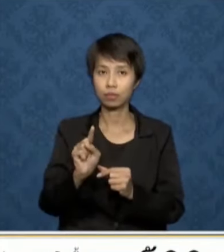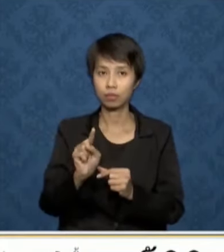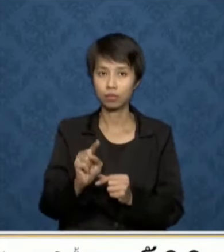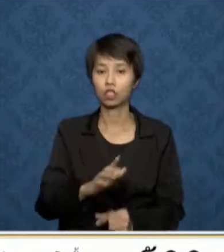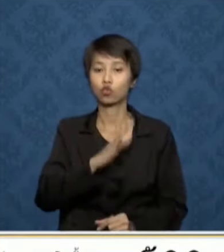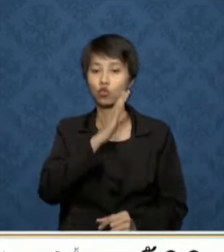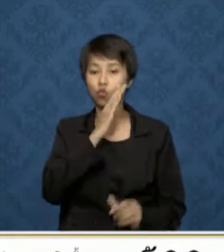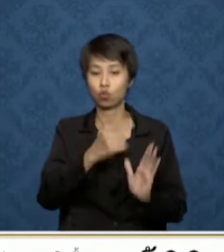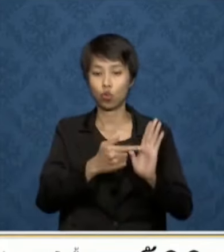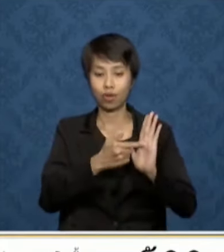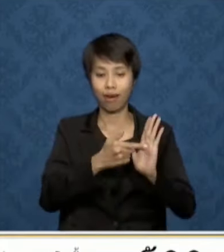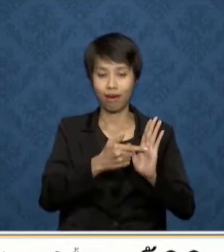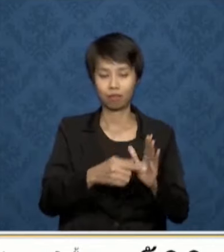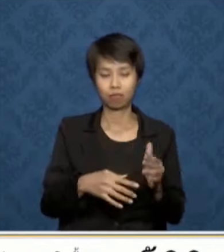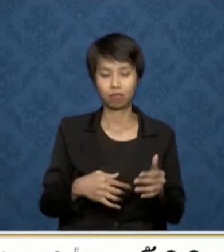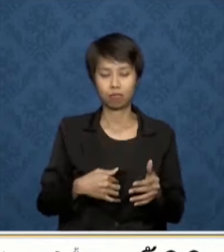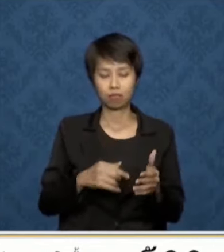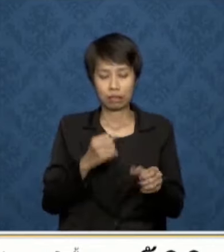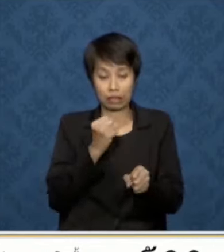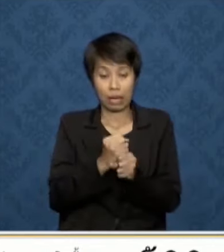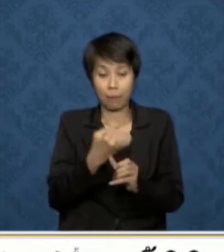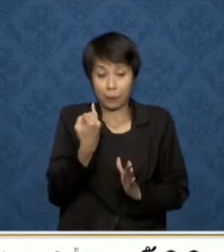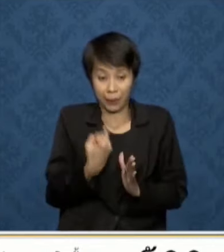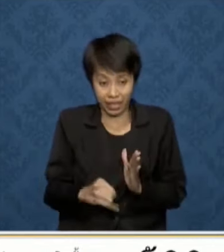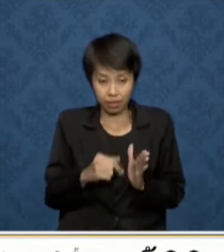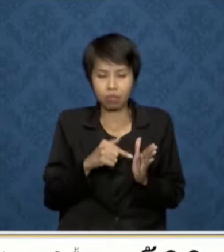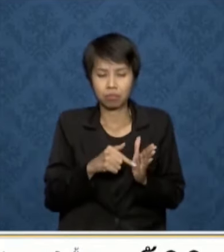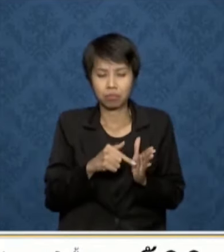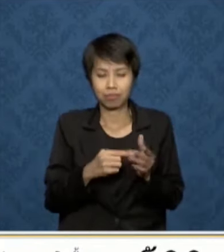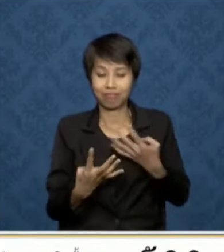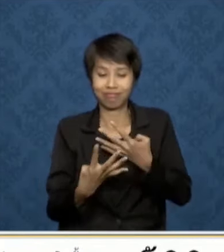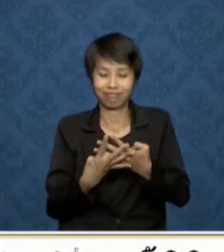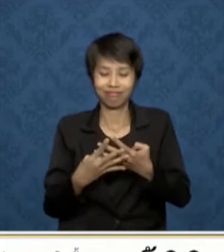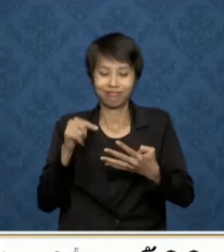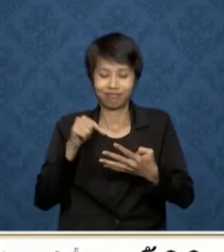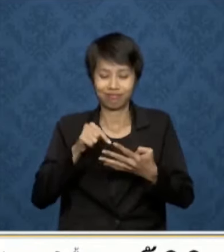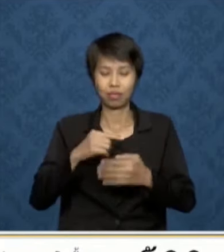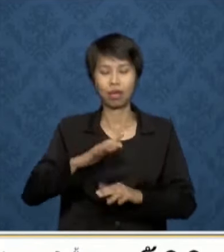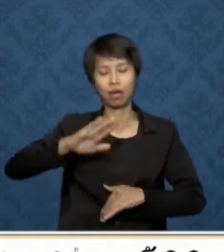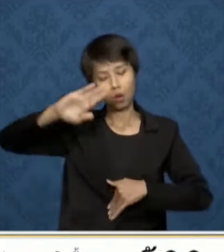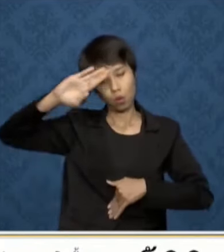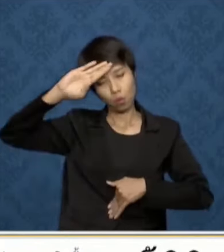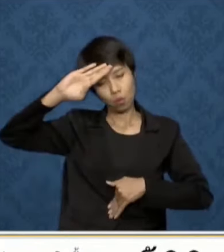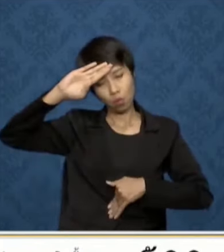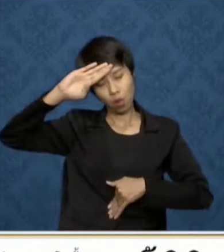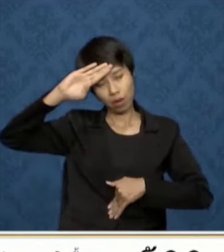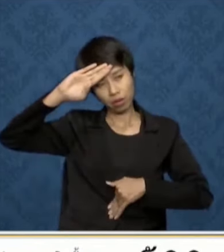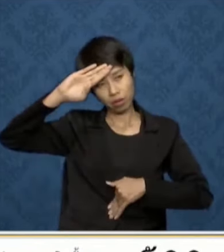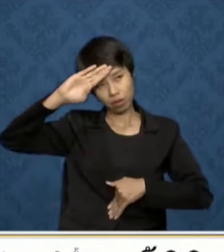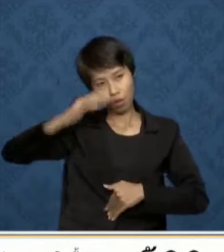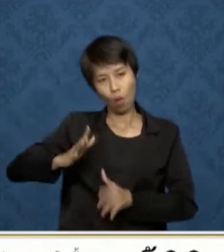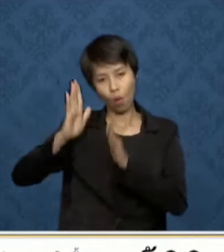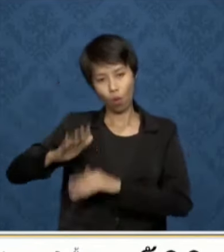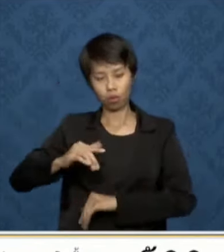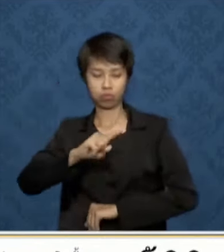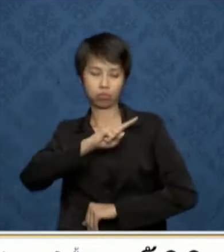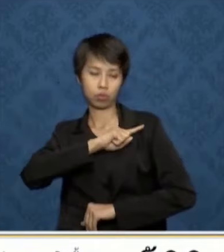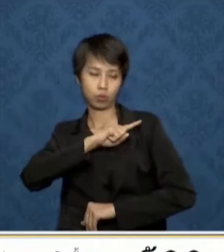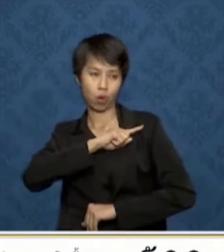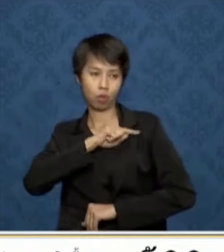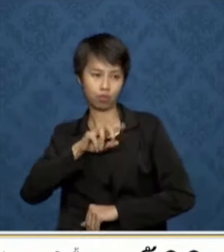ถ้ามีนักโษ หผต้ขงคนไหน ป่วยผู้คุม ผมขเรกย ๆ แลวกผู้คุม